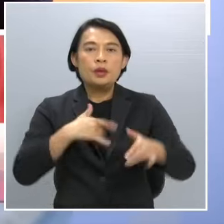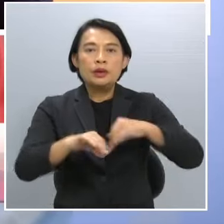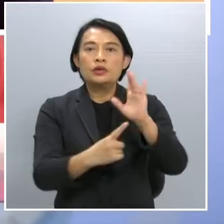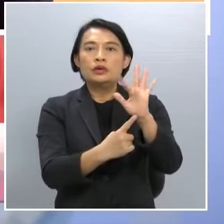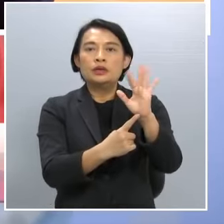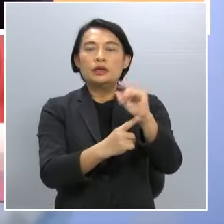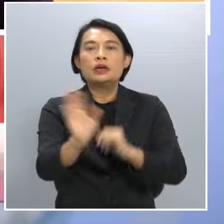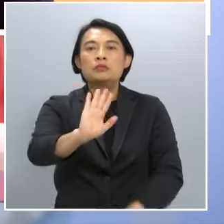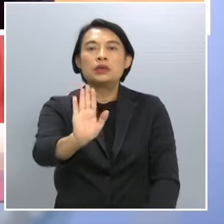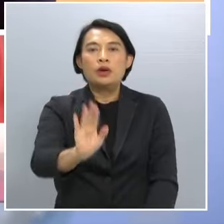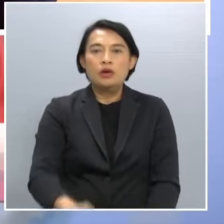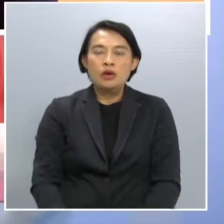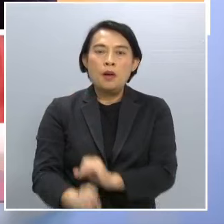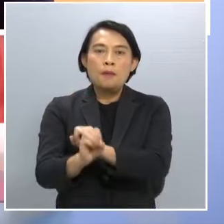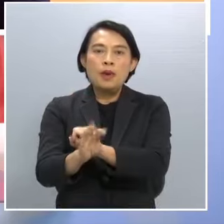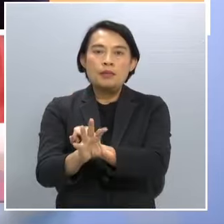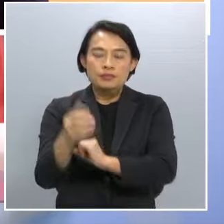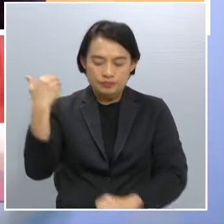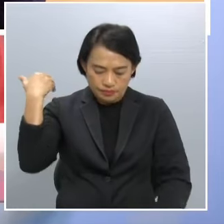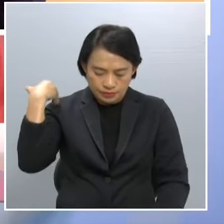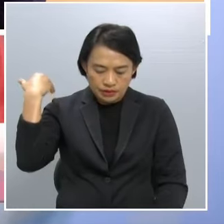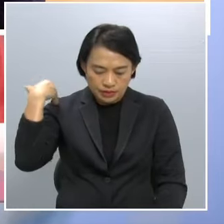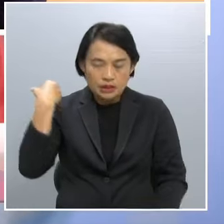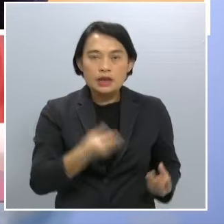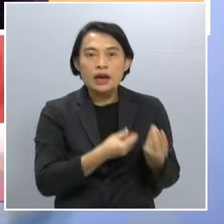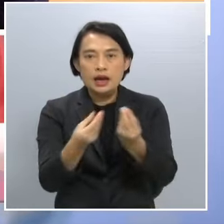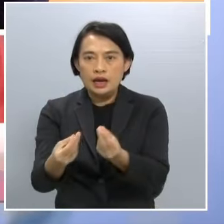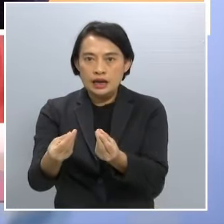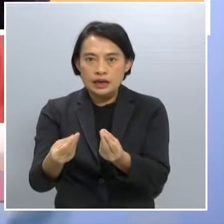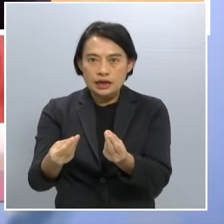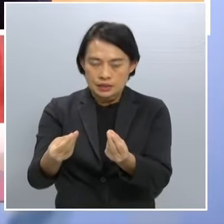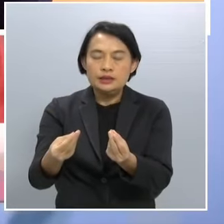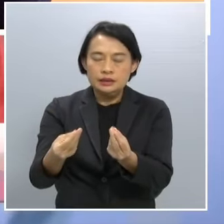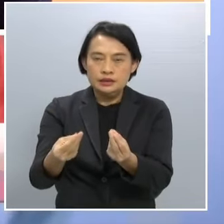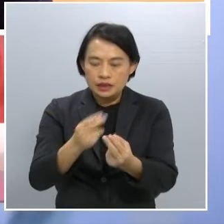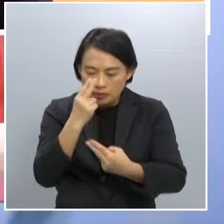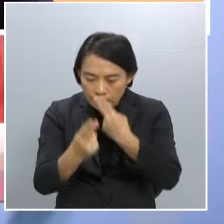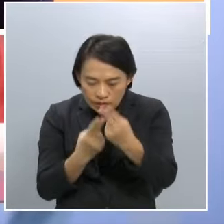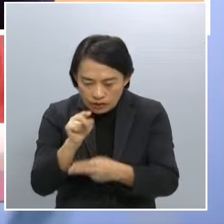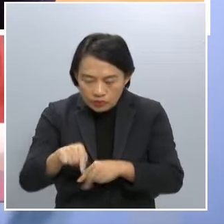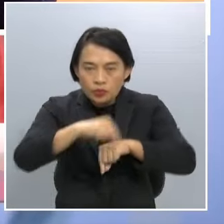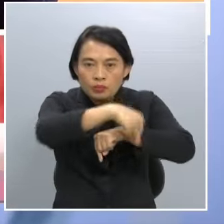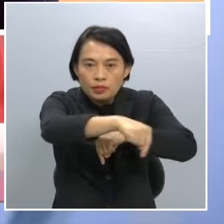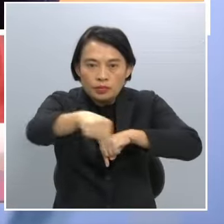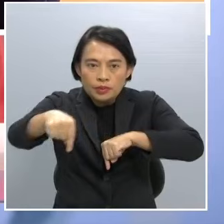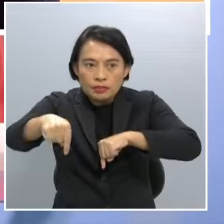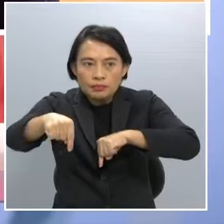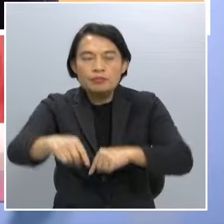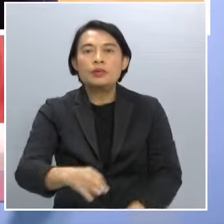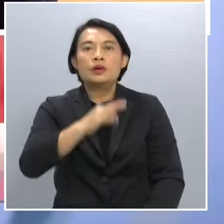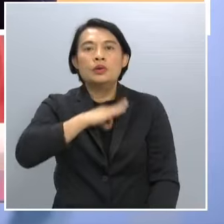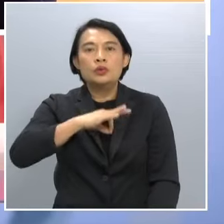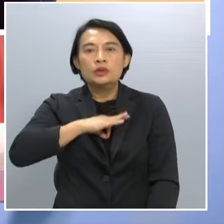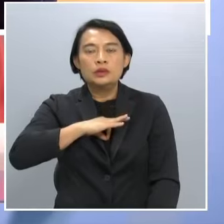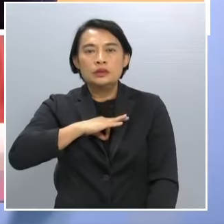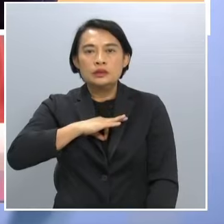ะใช้ไฟฉายที่พระองค์พระราชทานให้นะครับที่ไปเยี่ยมก็หลายๆคนก็รู้สึกว่าพ